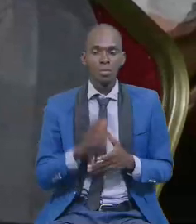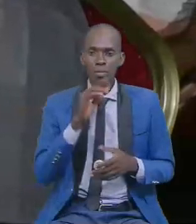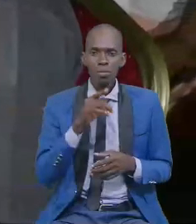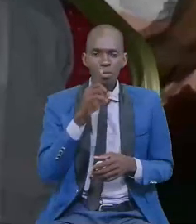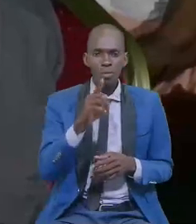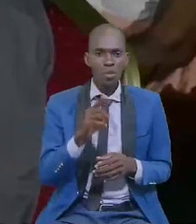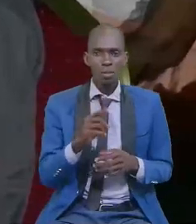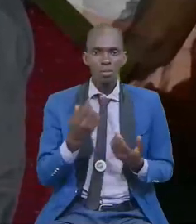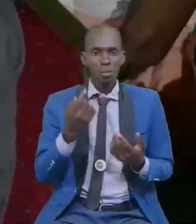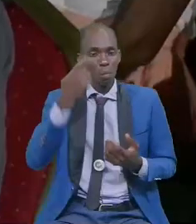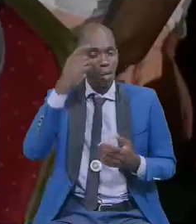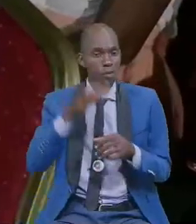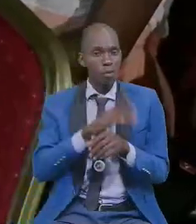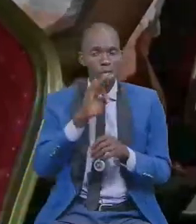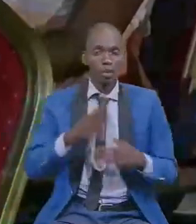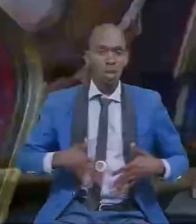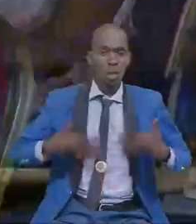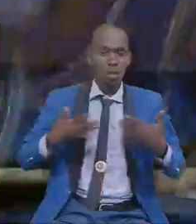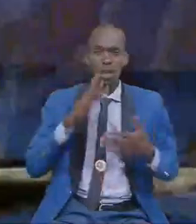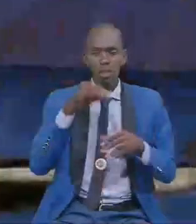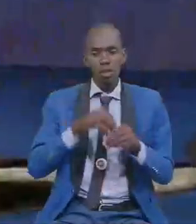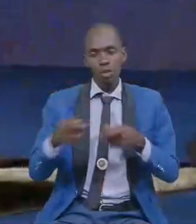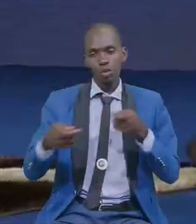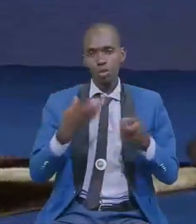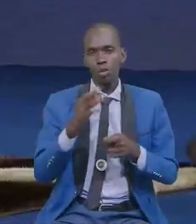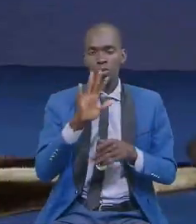vie? Est-ce que tu as le contrôle de ta vie?